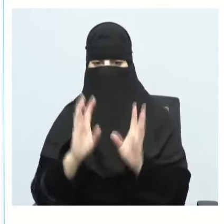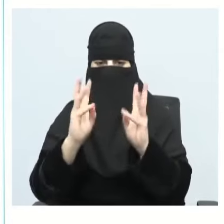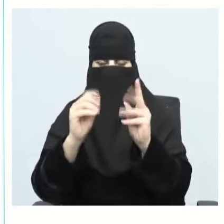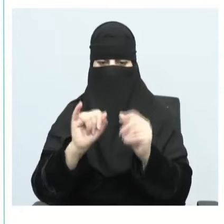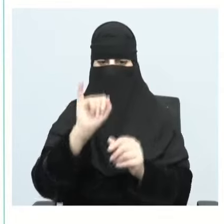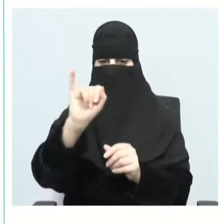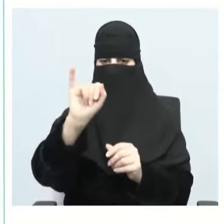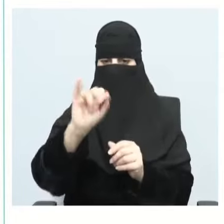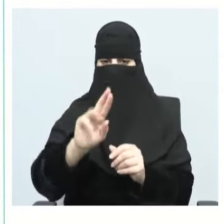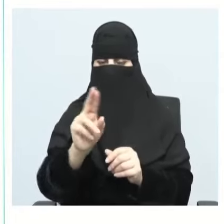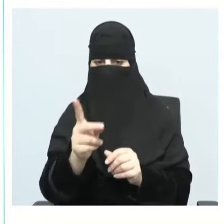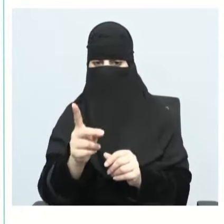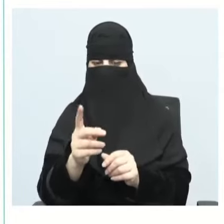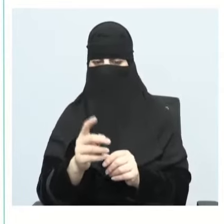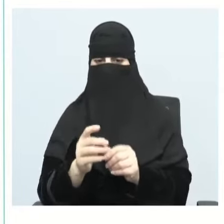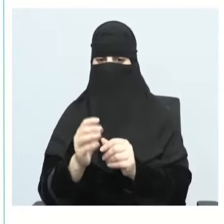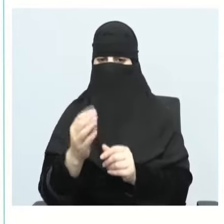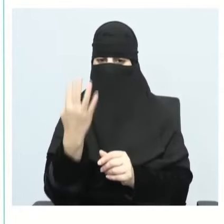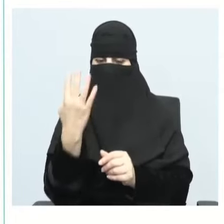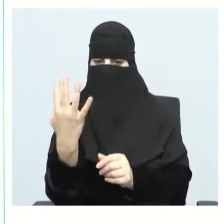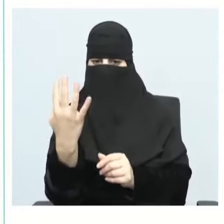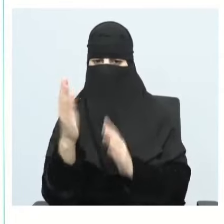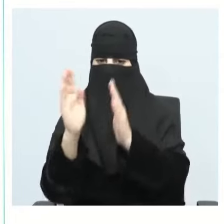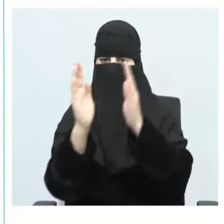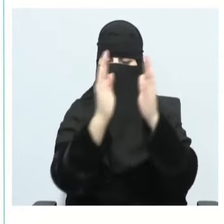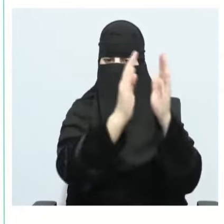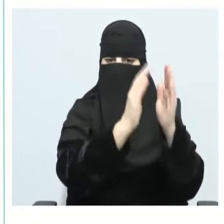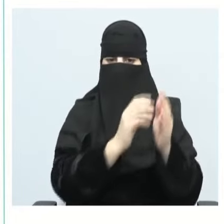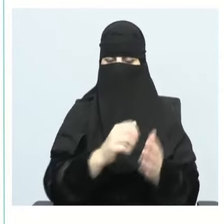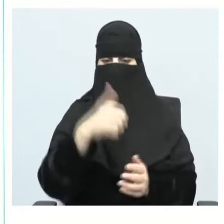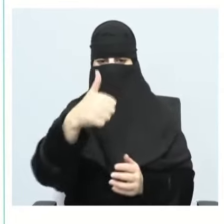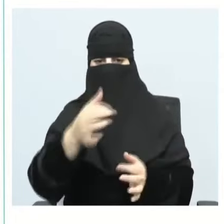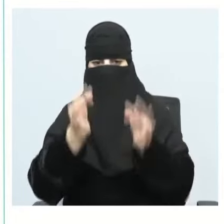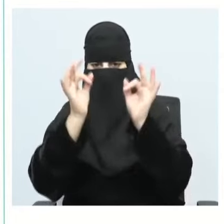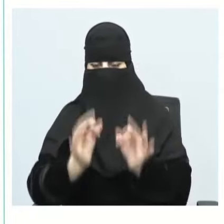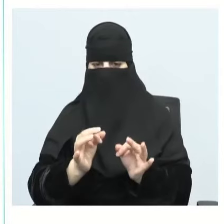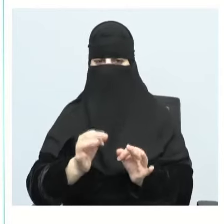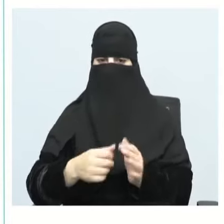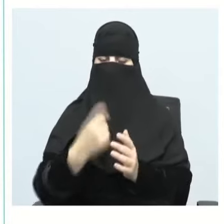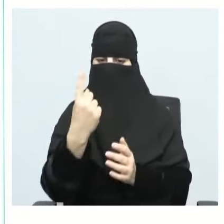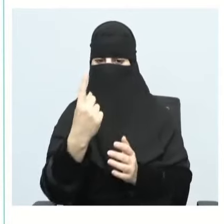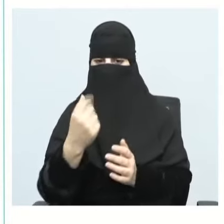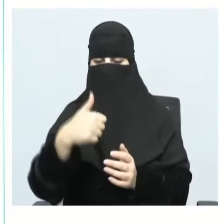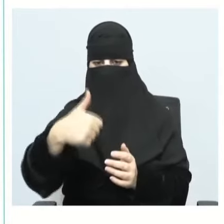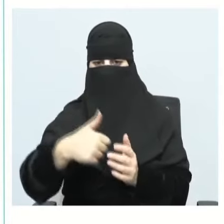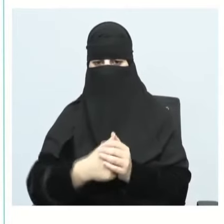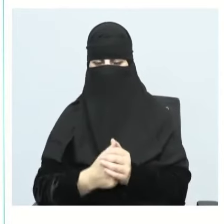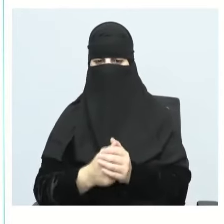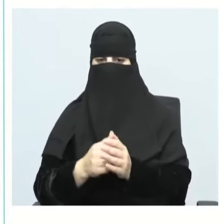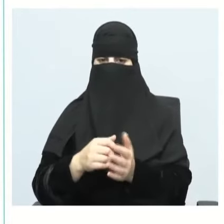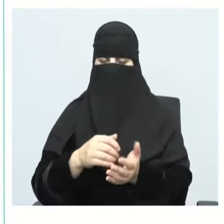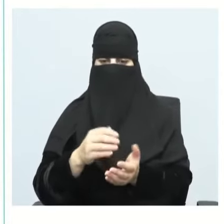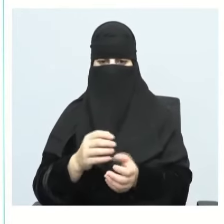مختلفه من اربع منازل بشرط ان يكون رقم واحد هو الاول يلا ويش خطتنا اليوم انشاء